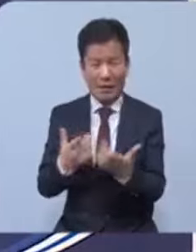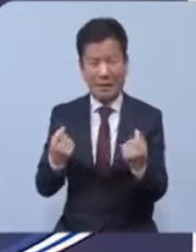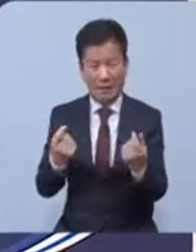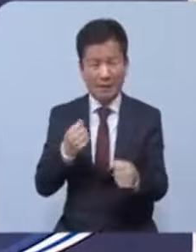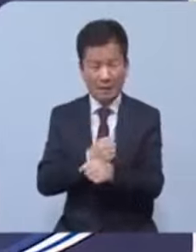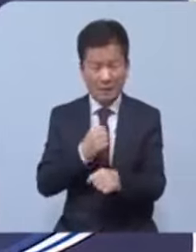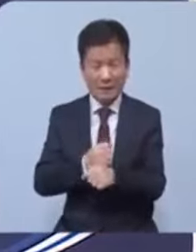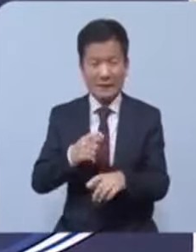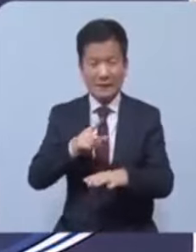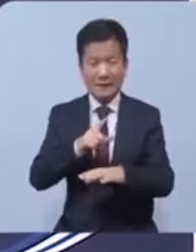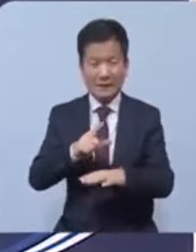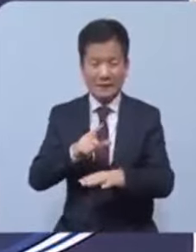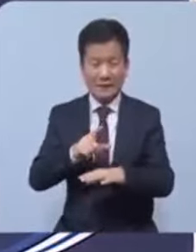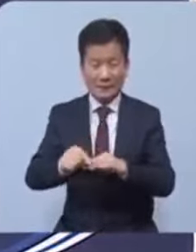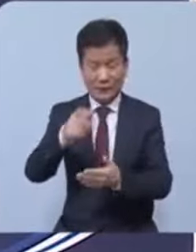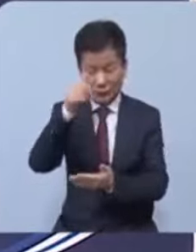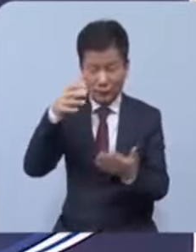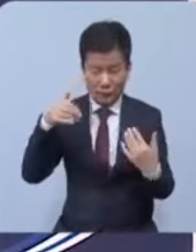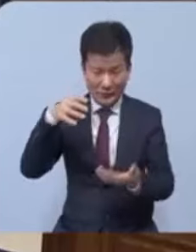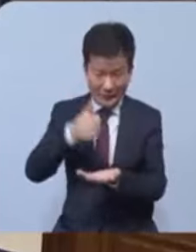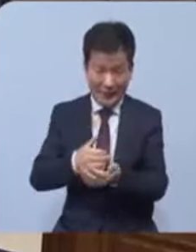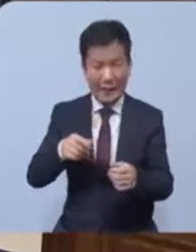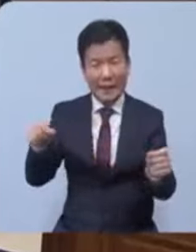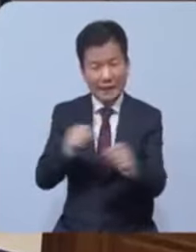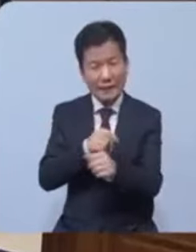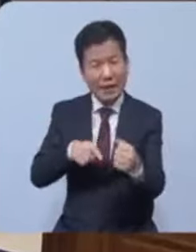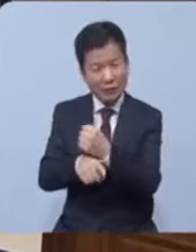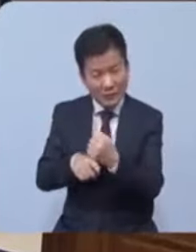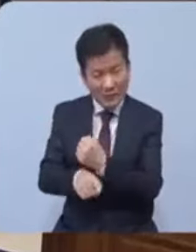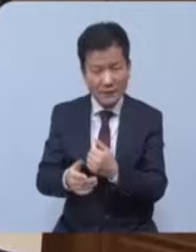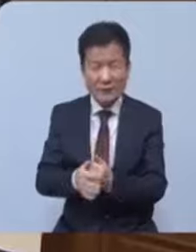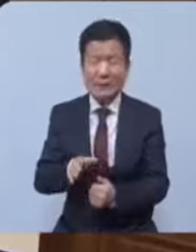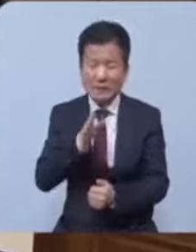된 자치단체 인사검증, 실효성을